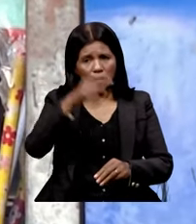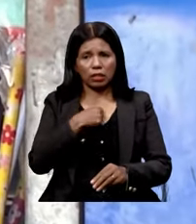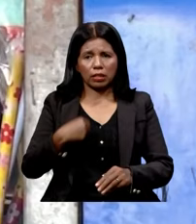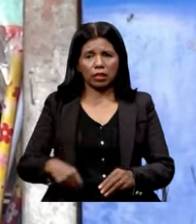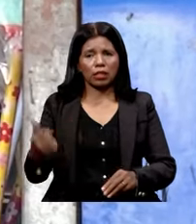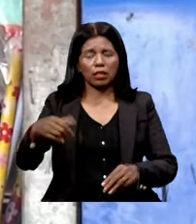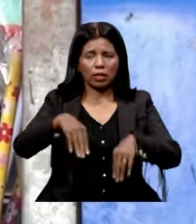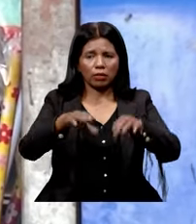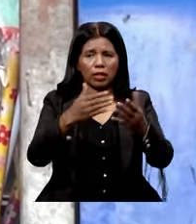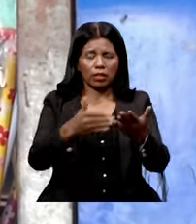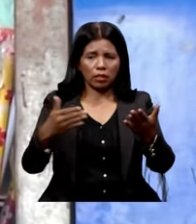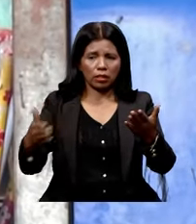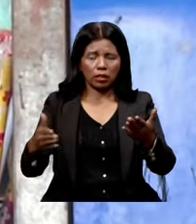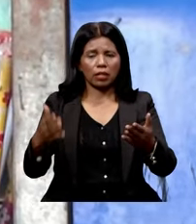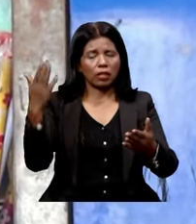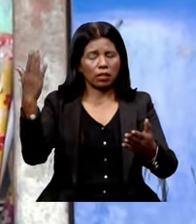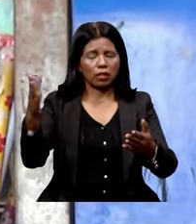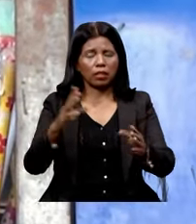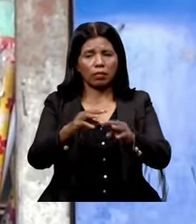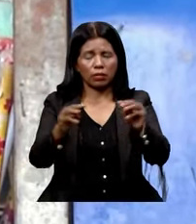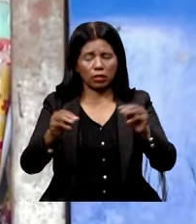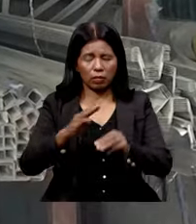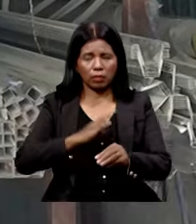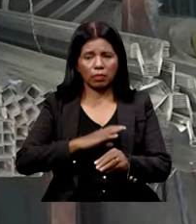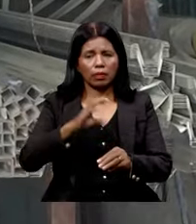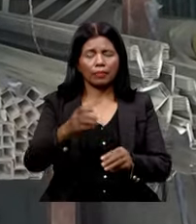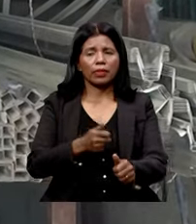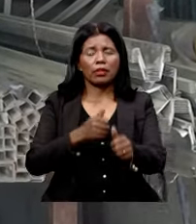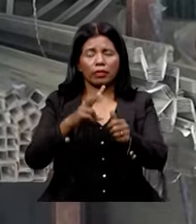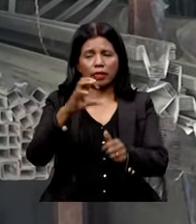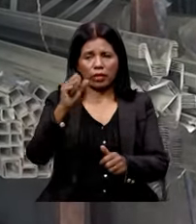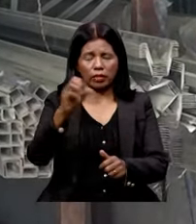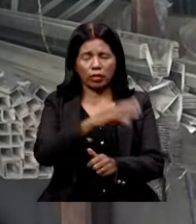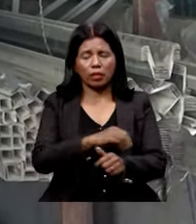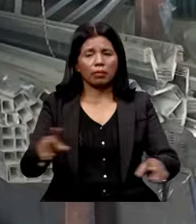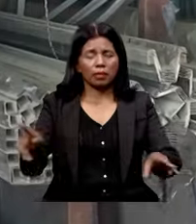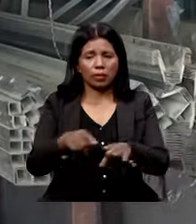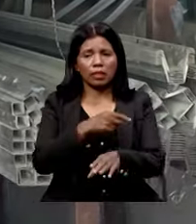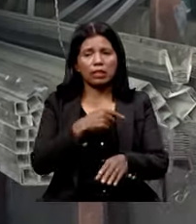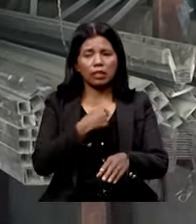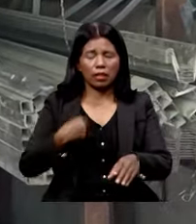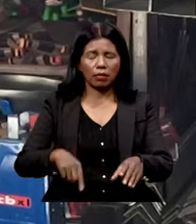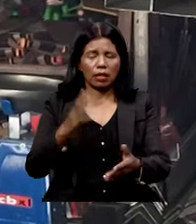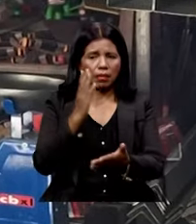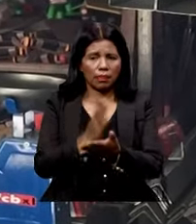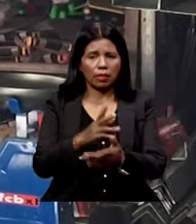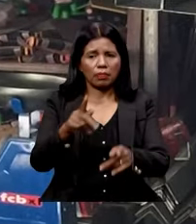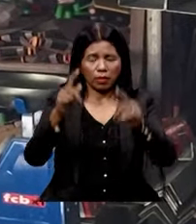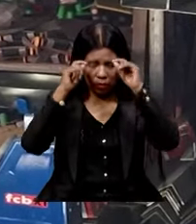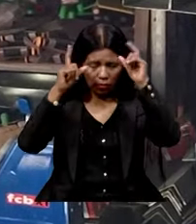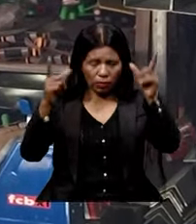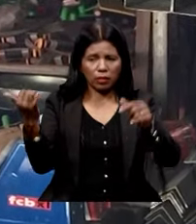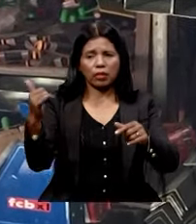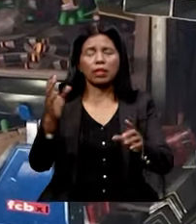nebe fansa san retalho iha Baucau, tuir Vasco, presença negociante sines nian bele hamate timuruan sira nian